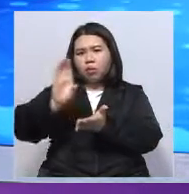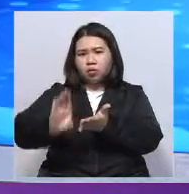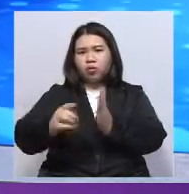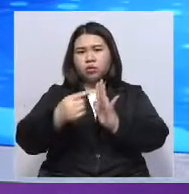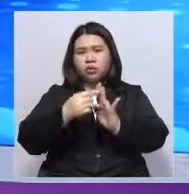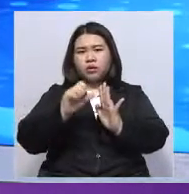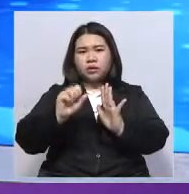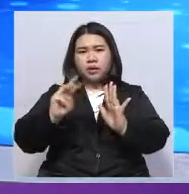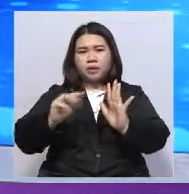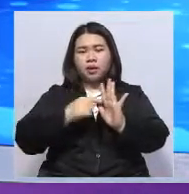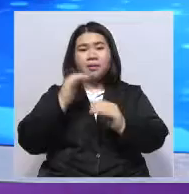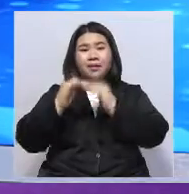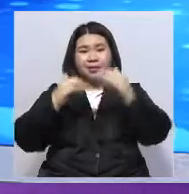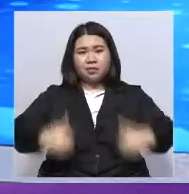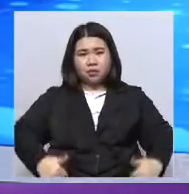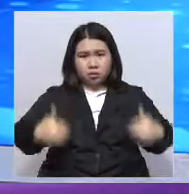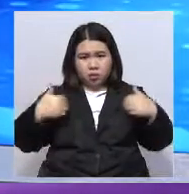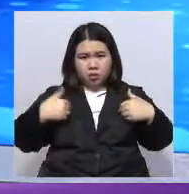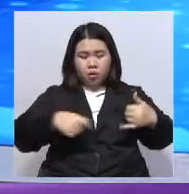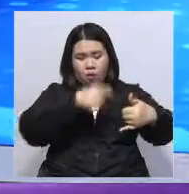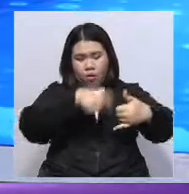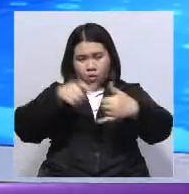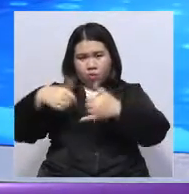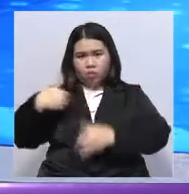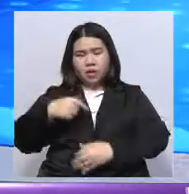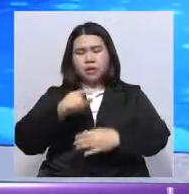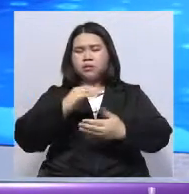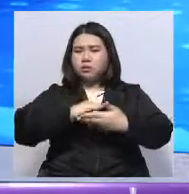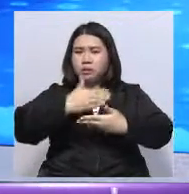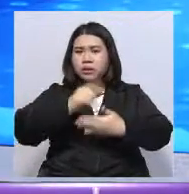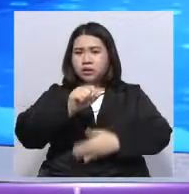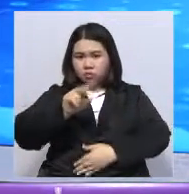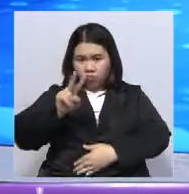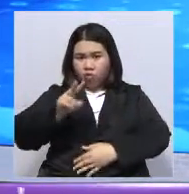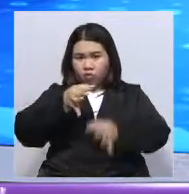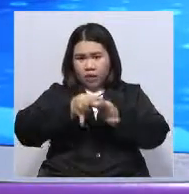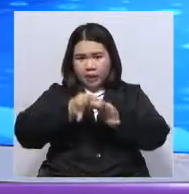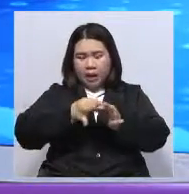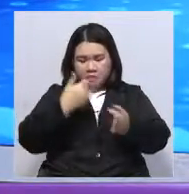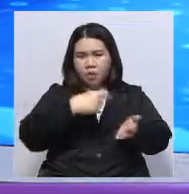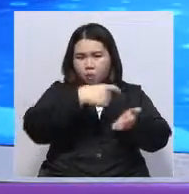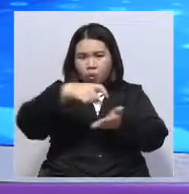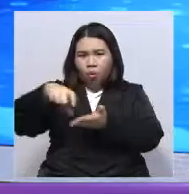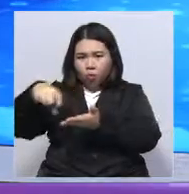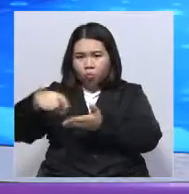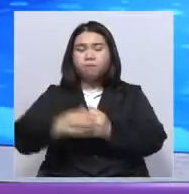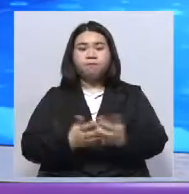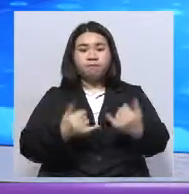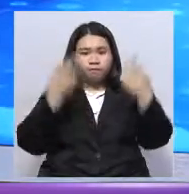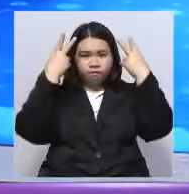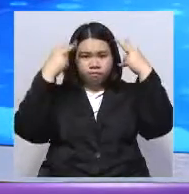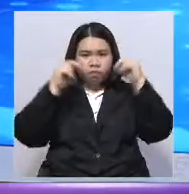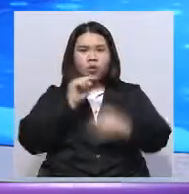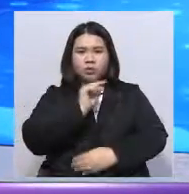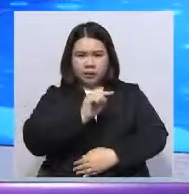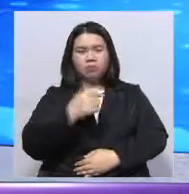นาชีวิตแล้วก็บุคคลเจ้าของบัญชี22บัญชีด้วยการที่มีการรับโอนเงินนะคะเรื่องนี้นายกรัฐมนตรีก็บอกว่